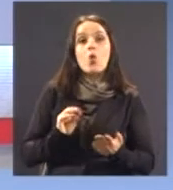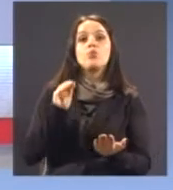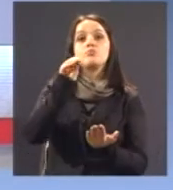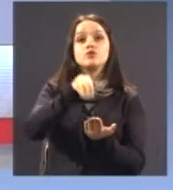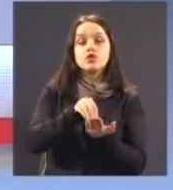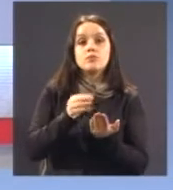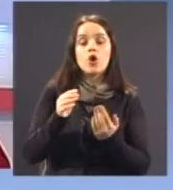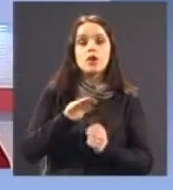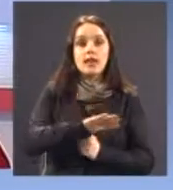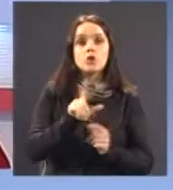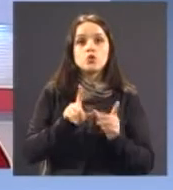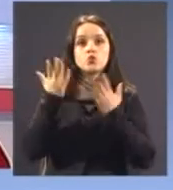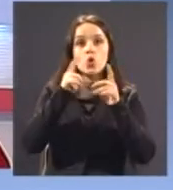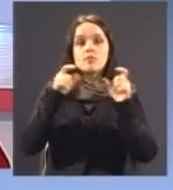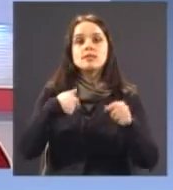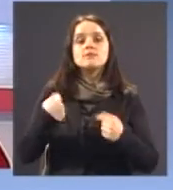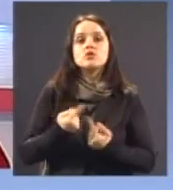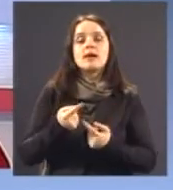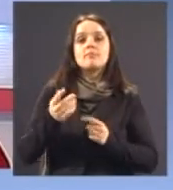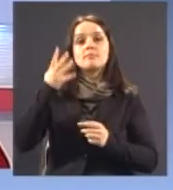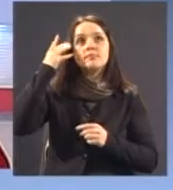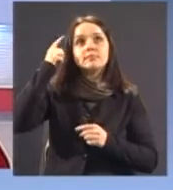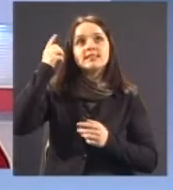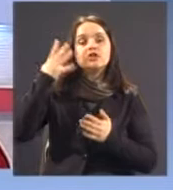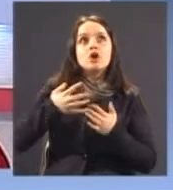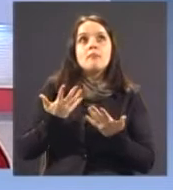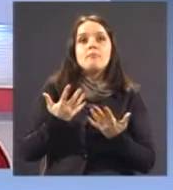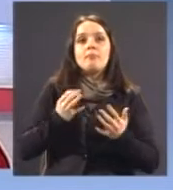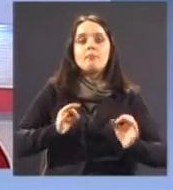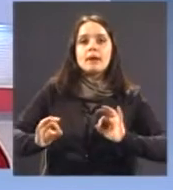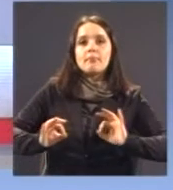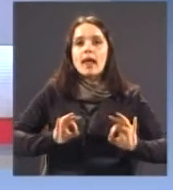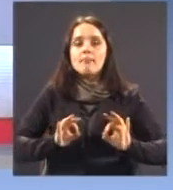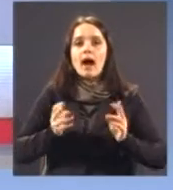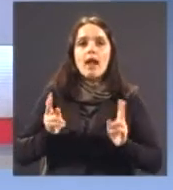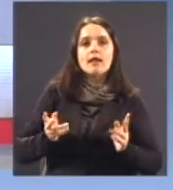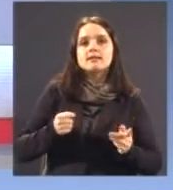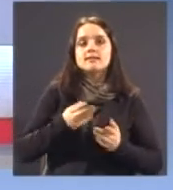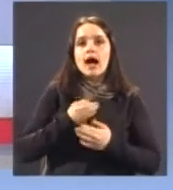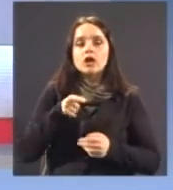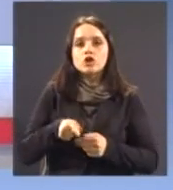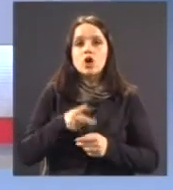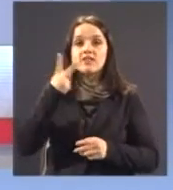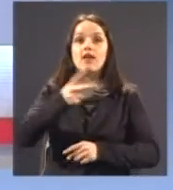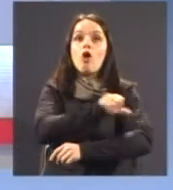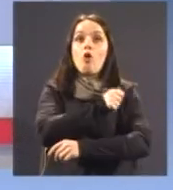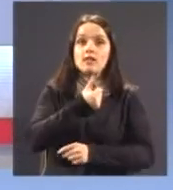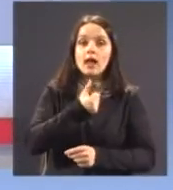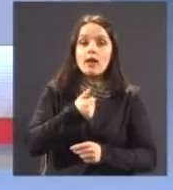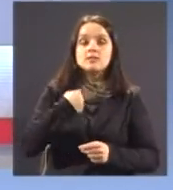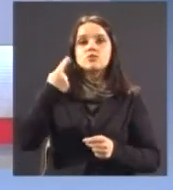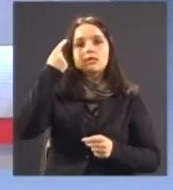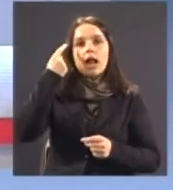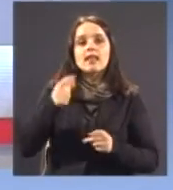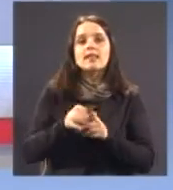to psihički 1-2 godine. Znali smo da je najbolje za dijete da krene u školu koja se nalazi